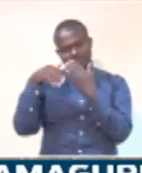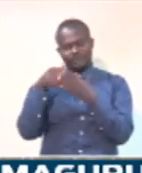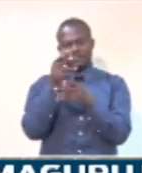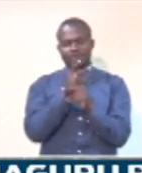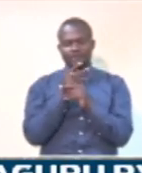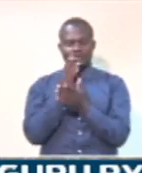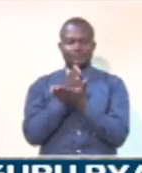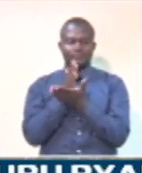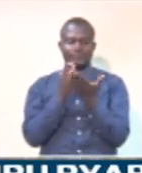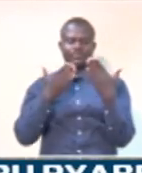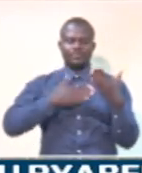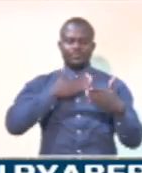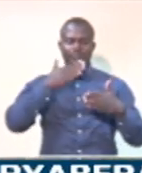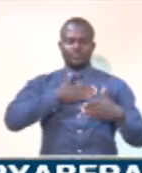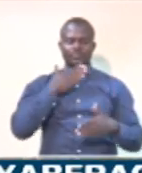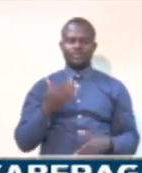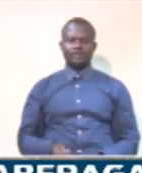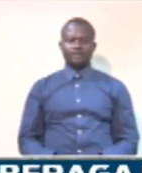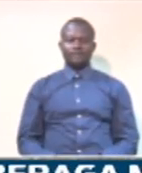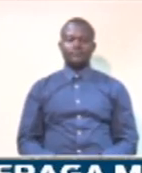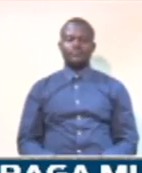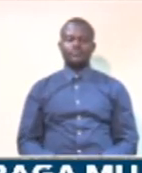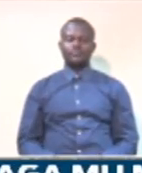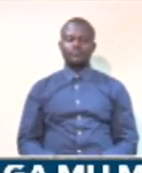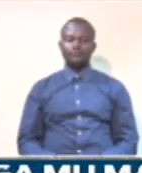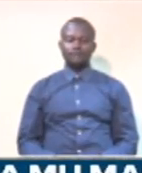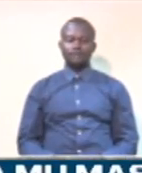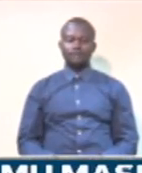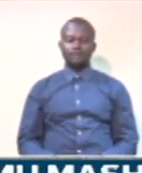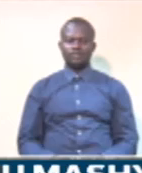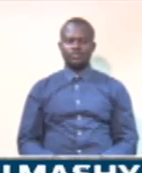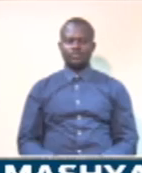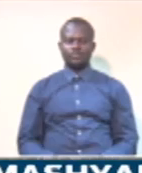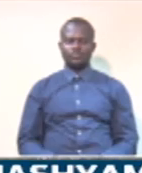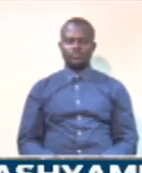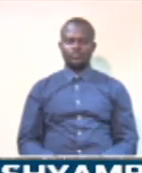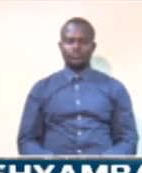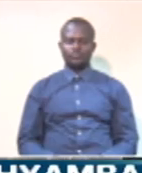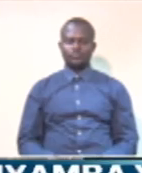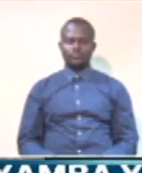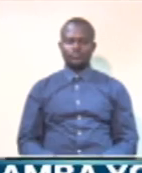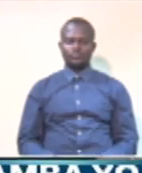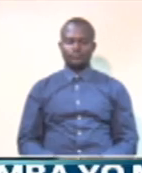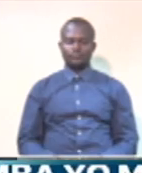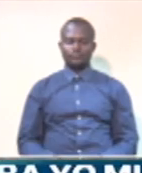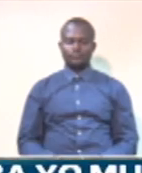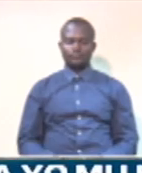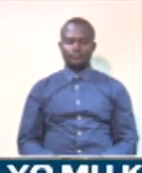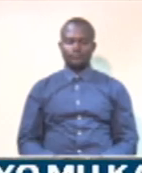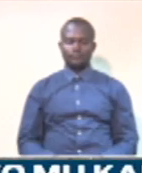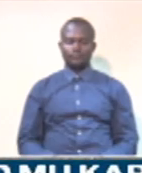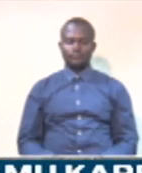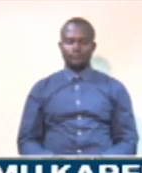kwitaweho n'ukuri turishimye tupatia ku stade de Rubavu njo kwenye